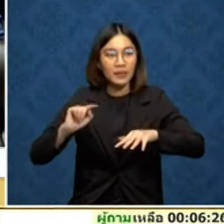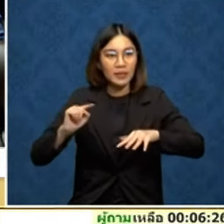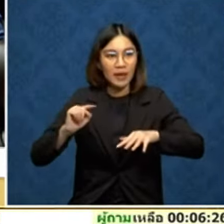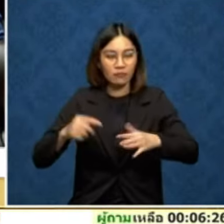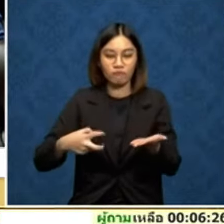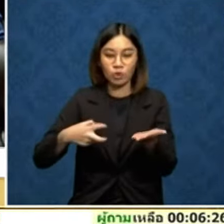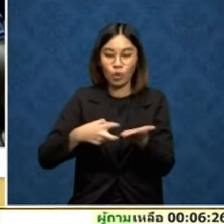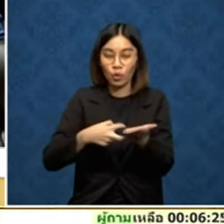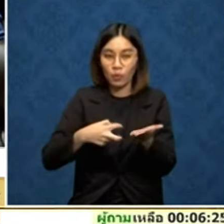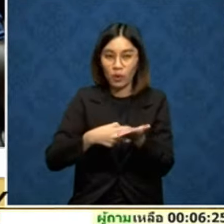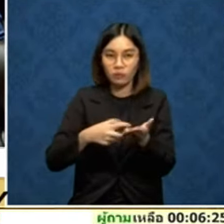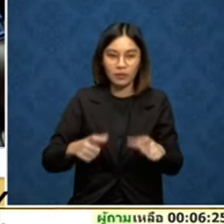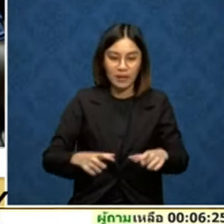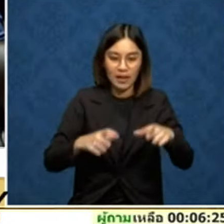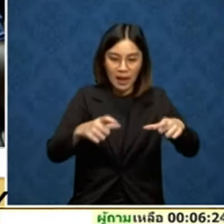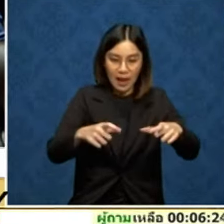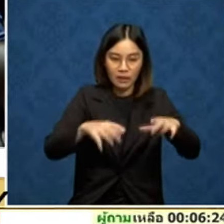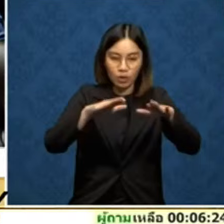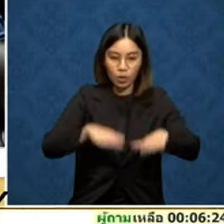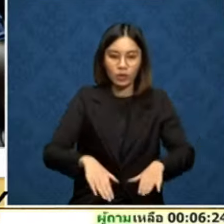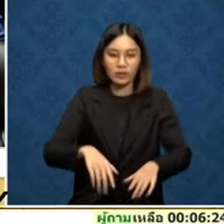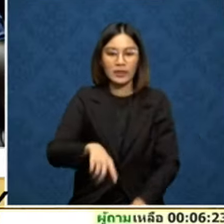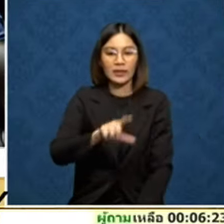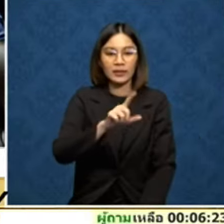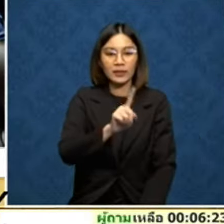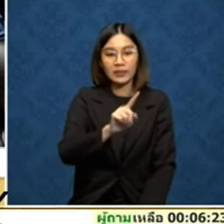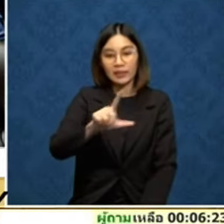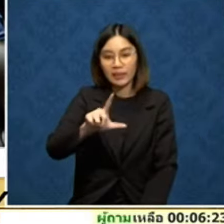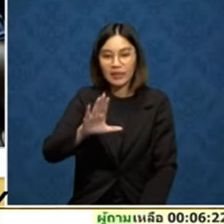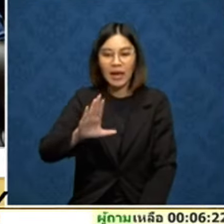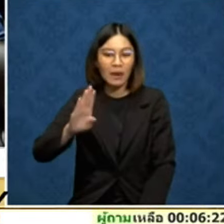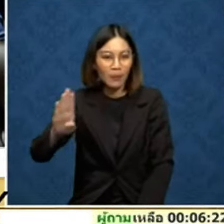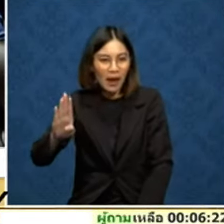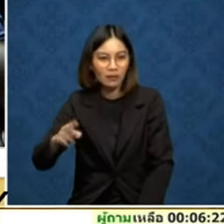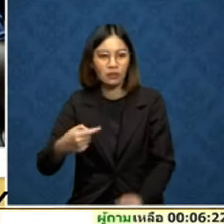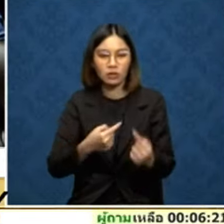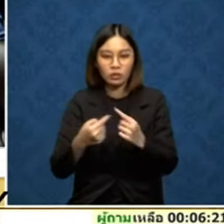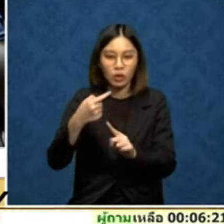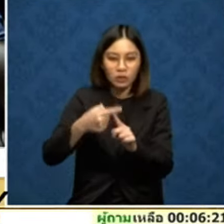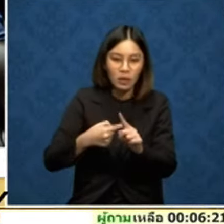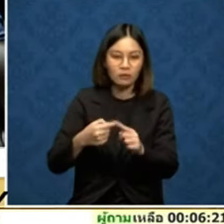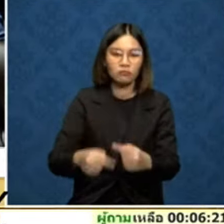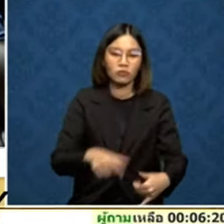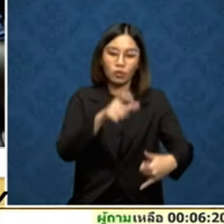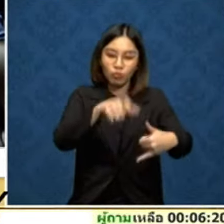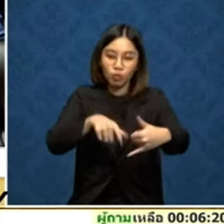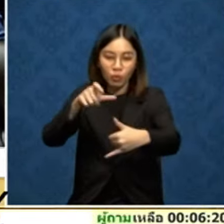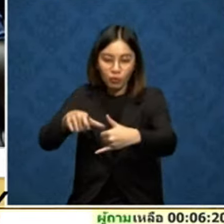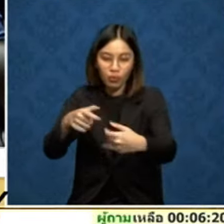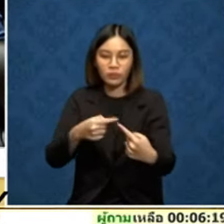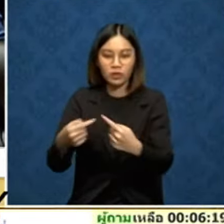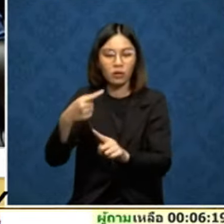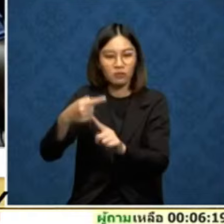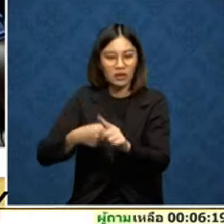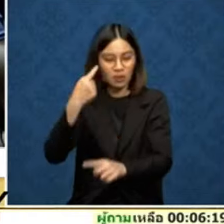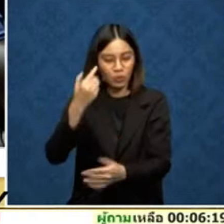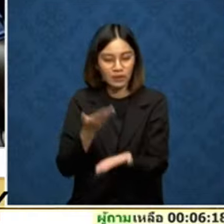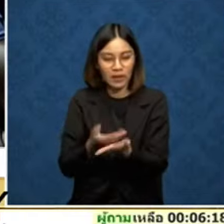คูปองลดเป็นลิตรละ5บาทนะคะไม่เกินกี่ลิตรต่อเดือนอาจจะเป็น30ลิตรต่อคนต่อเดือนนะคะก็จะใช้เงินน้อยกว่ามาก